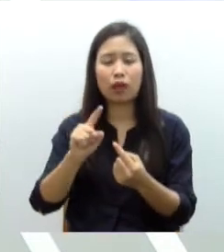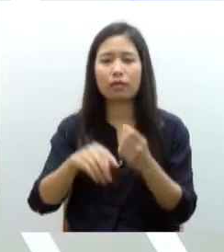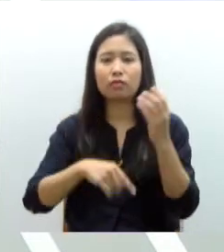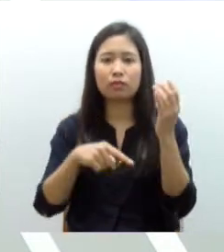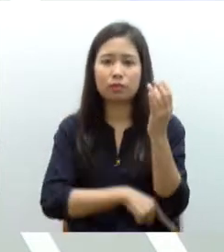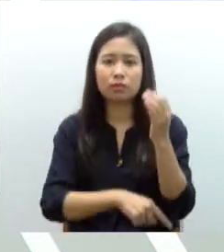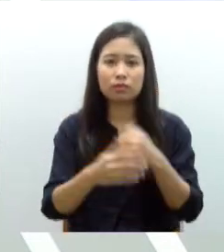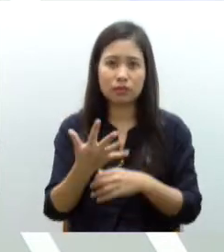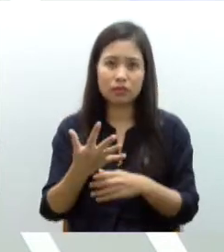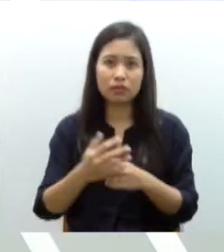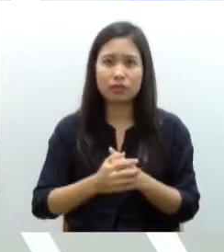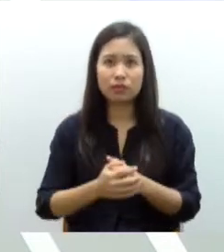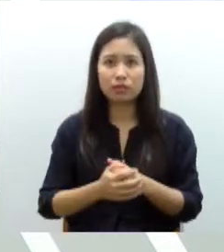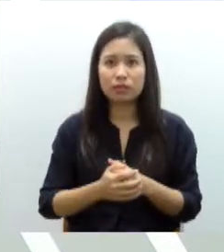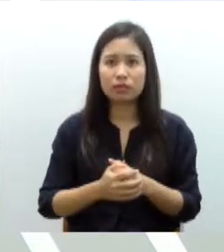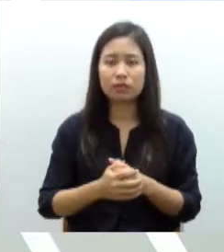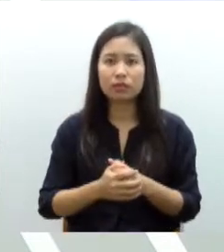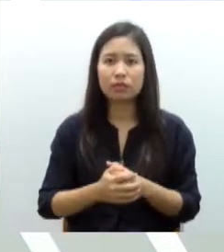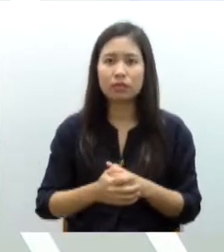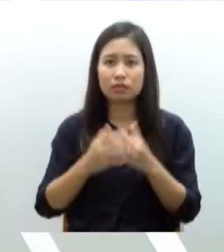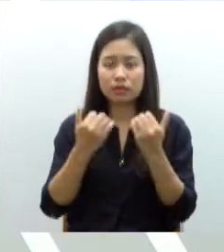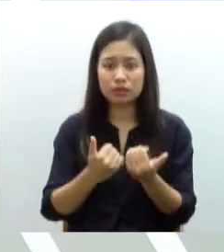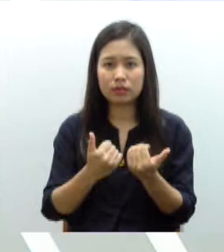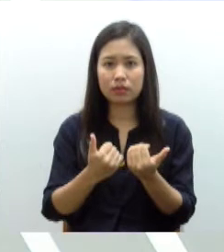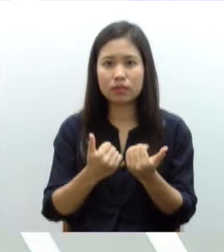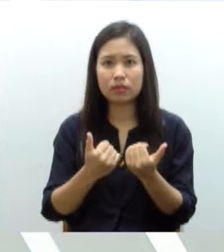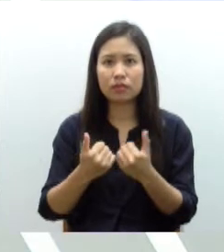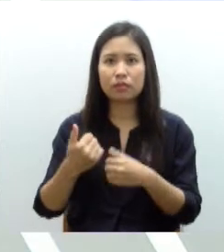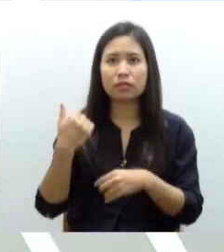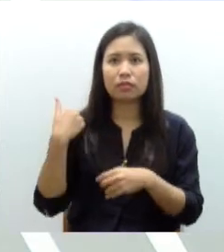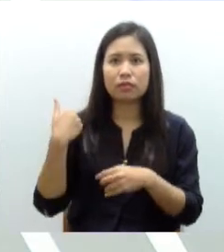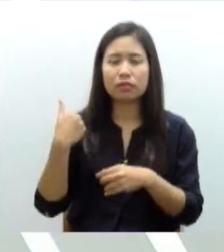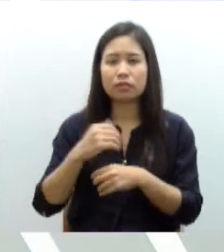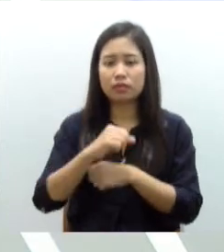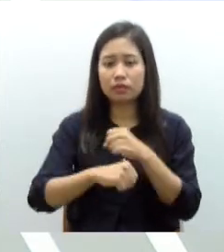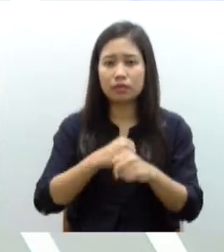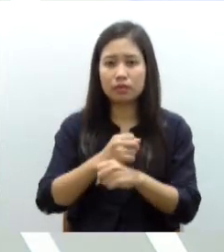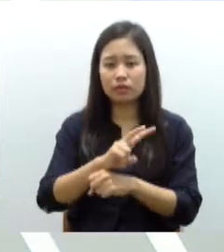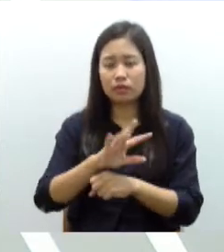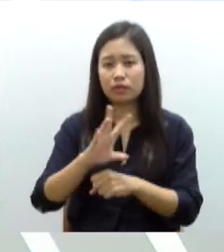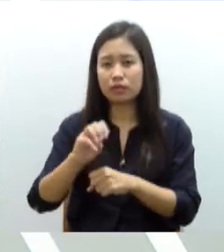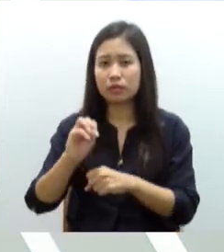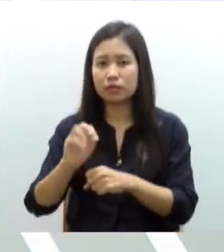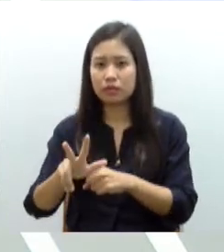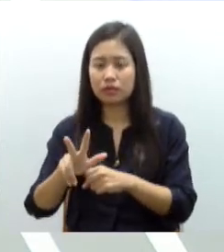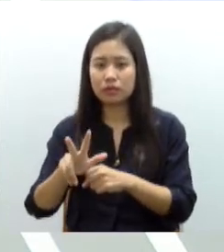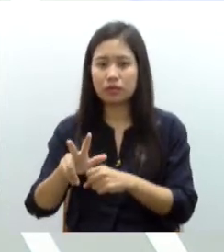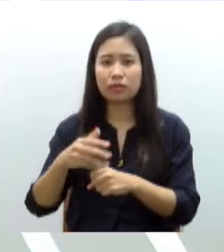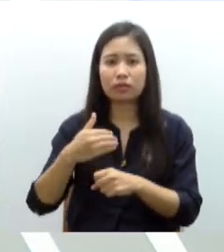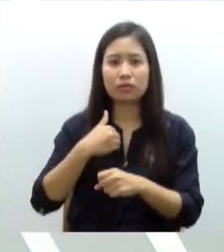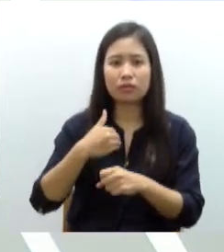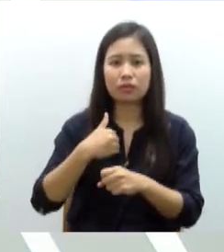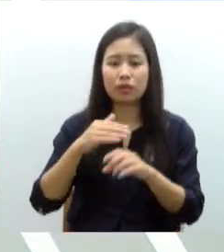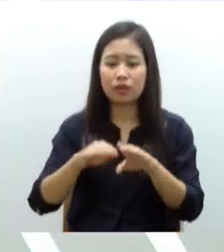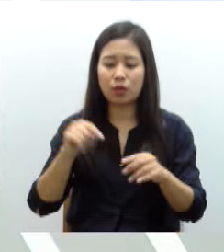อันนี้ก็เป็นตัวชี้วัดแรกที่จะเกี่ยวข้องกับเราแต่ในปี2513ตัวชี้วัดก็เกริ่นไว้ล่วงหน้าก่อนก็แล้วกันตัวชี้วัดที่1เด็กเยาวชน